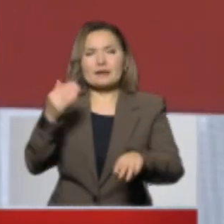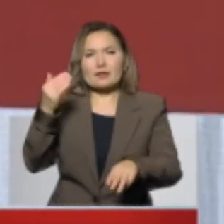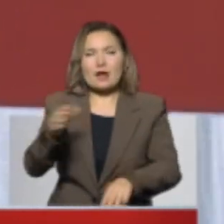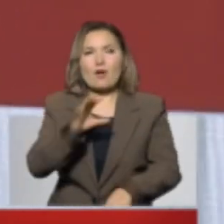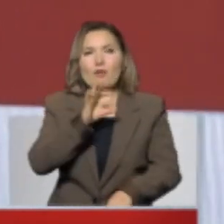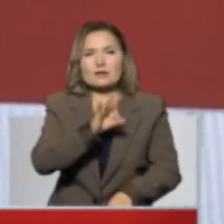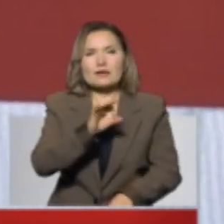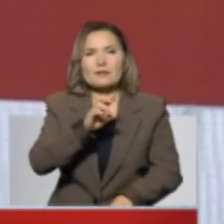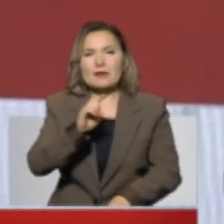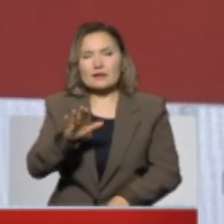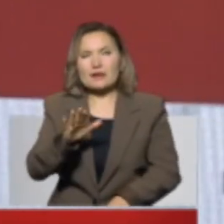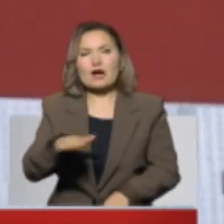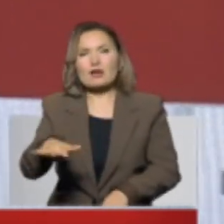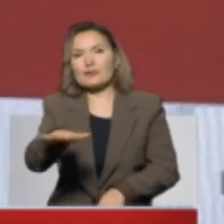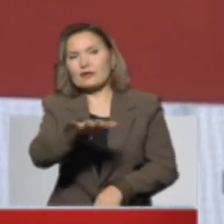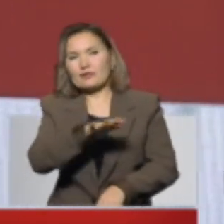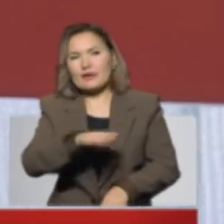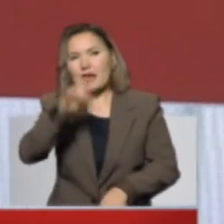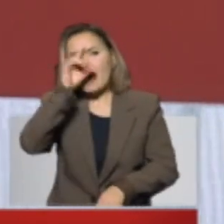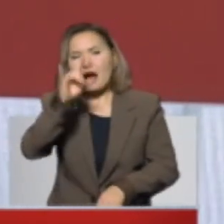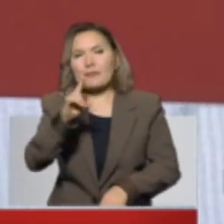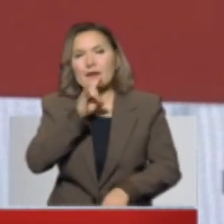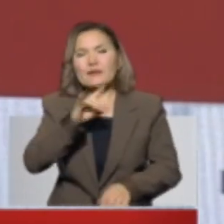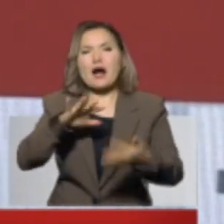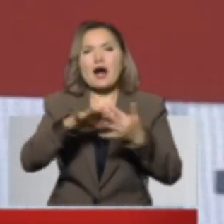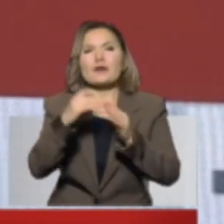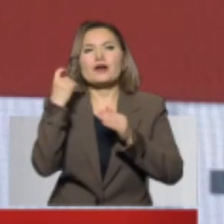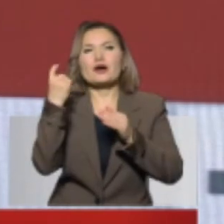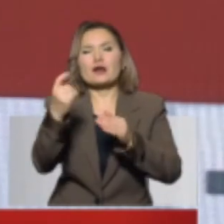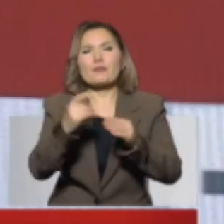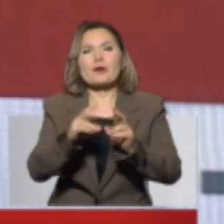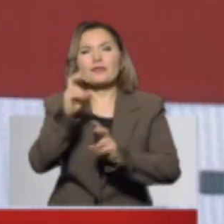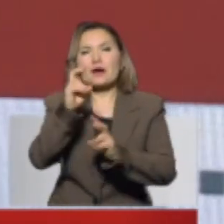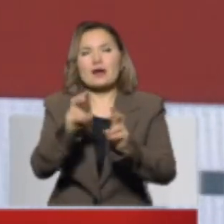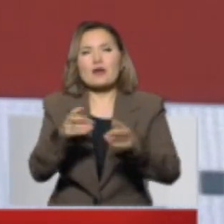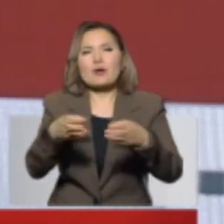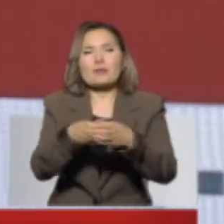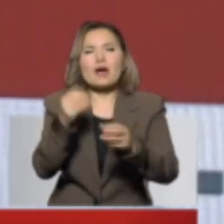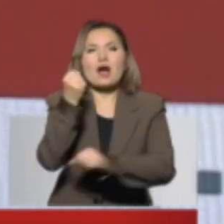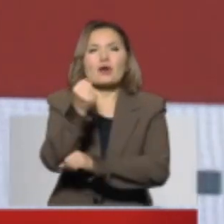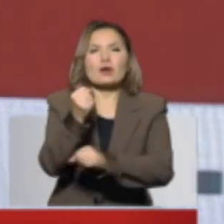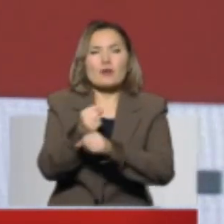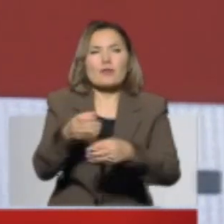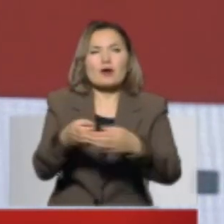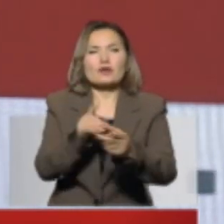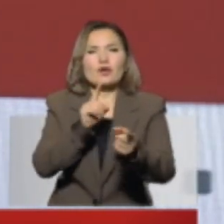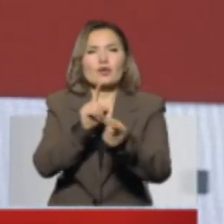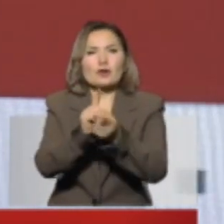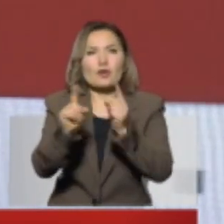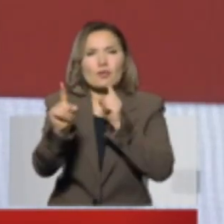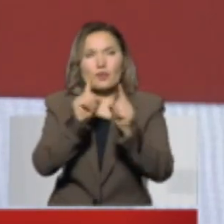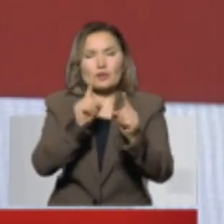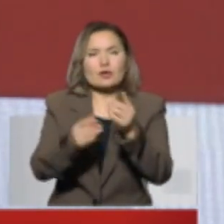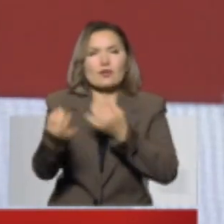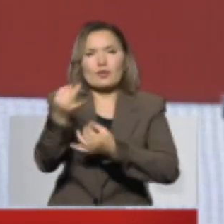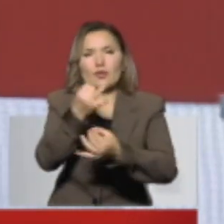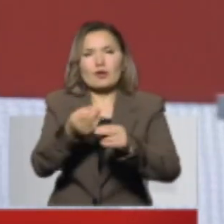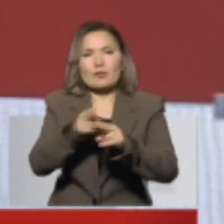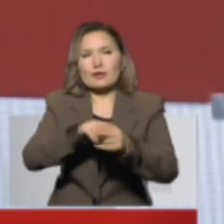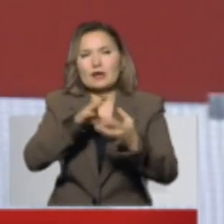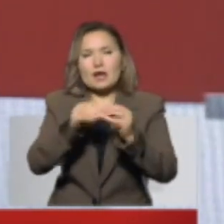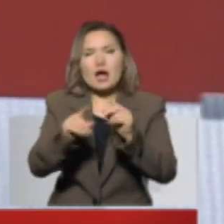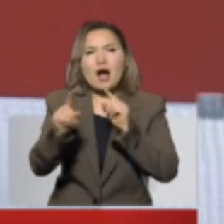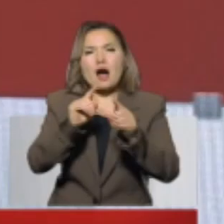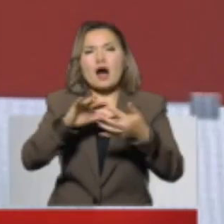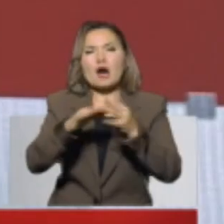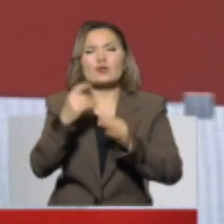премьер-министр Олжас Бектенов өңірлердегі отандық агроөнеркәсіп кәсіпорындары өкілдерімен кеңейтілген форматта кездесу өткізді.